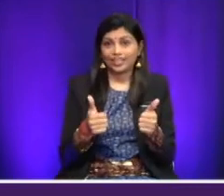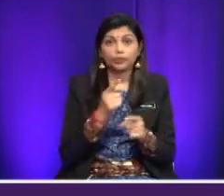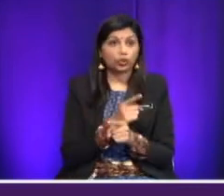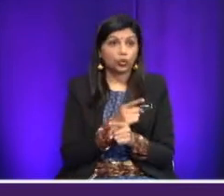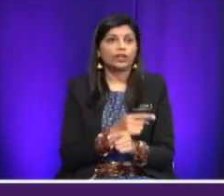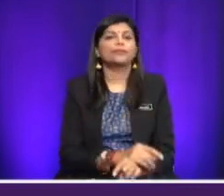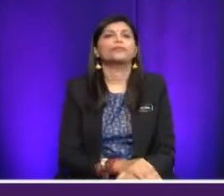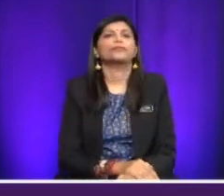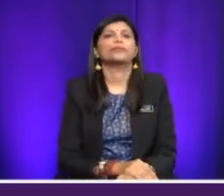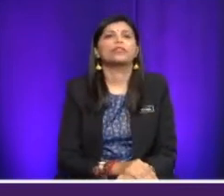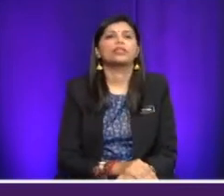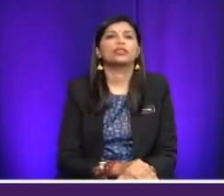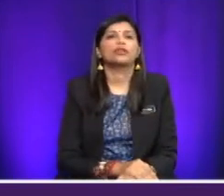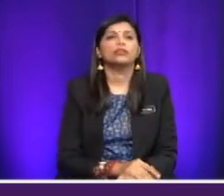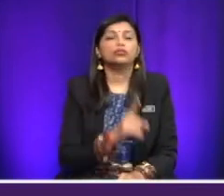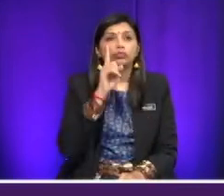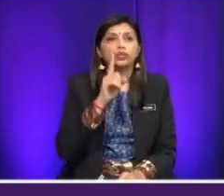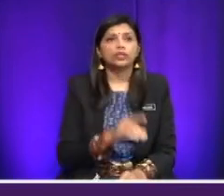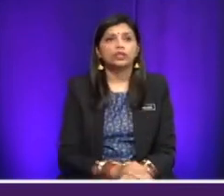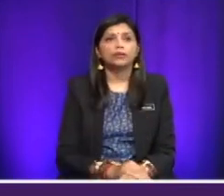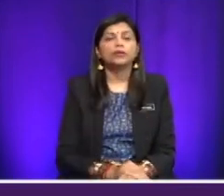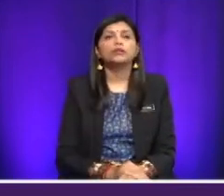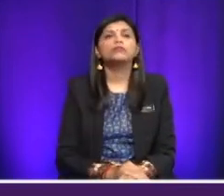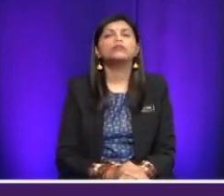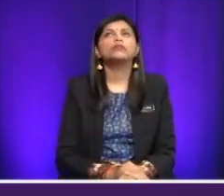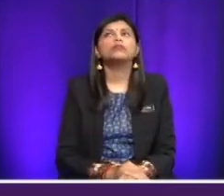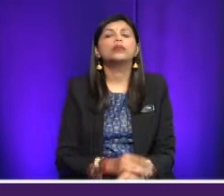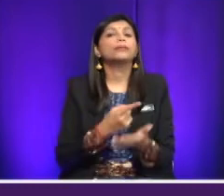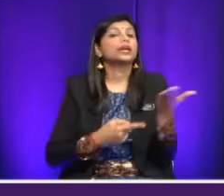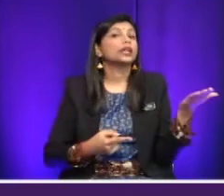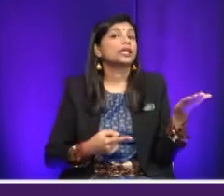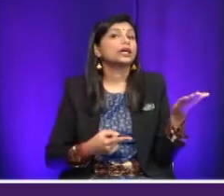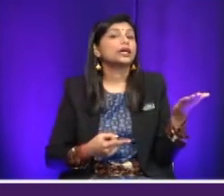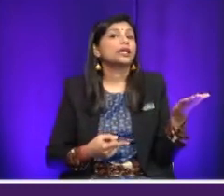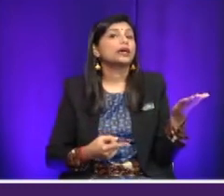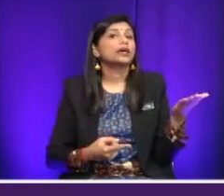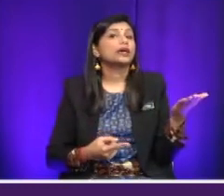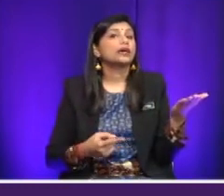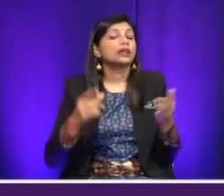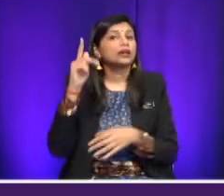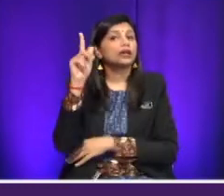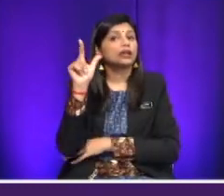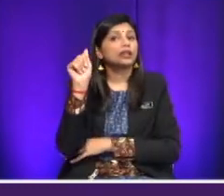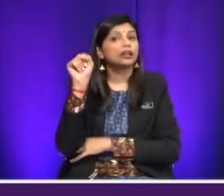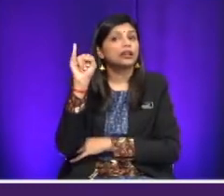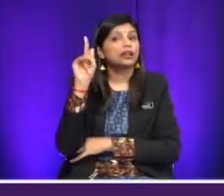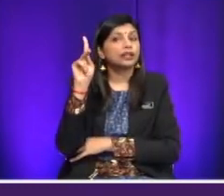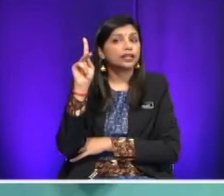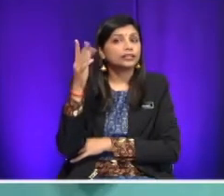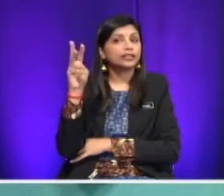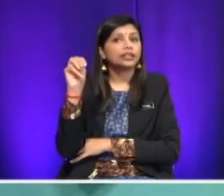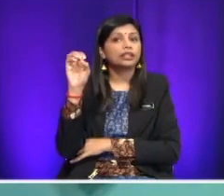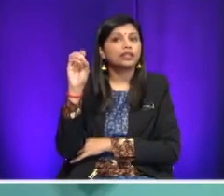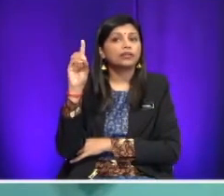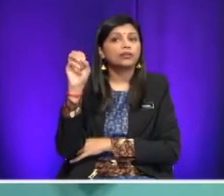adalah tiga contoh model produk yang dihasilkan okemode TDR tradisional atau klasik modern